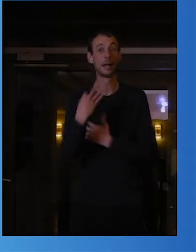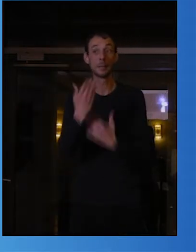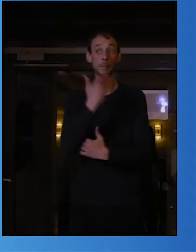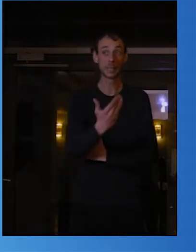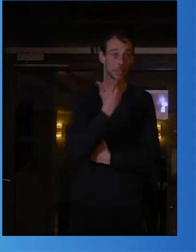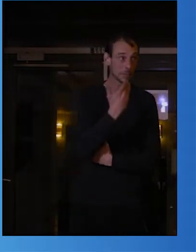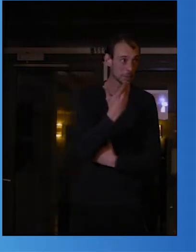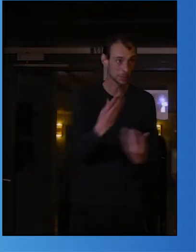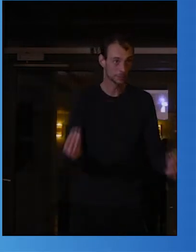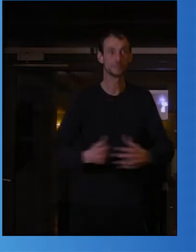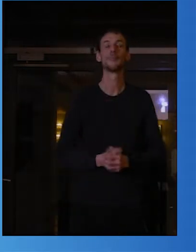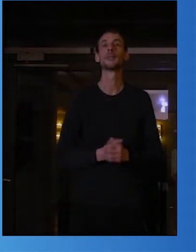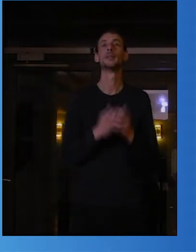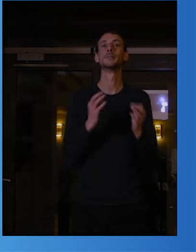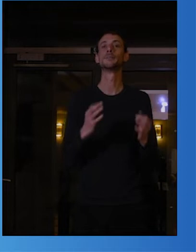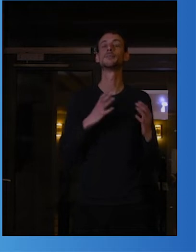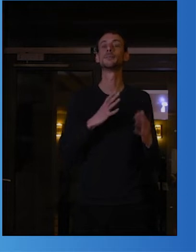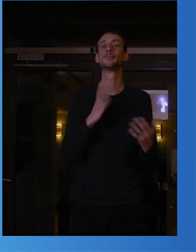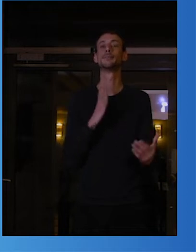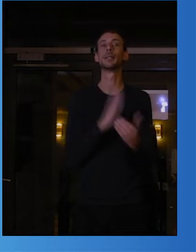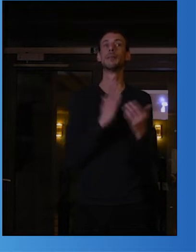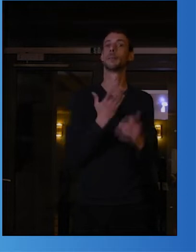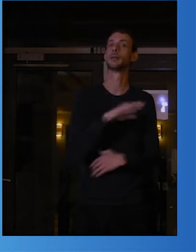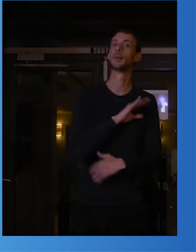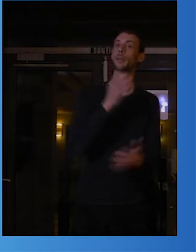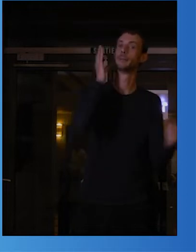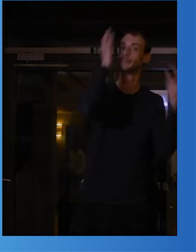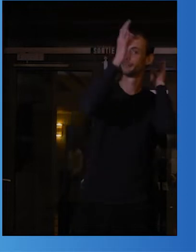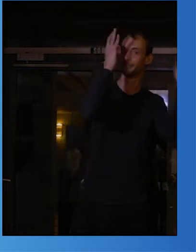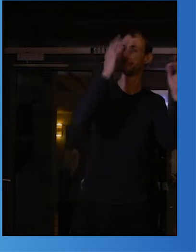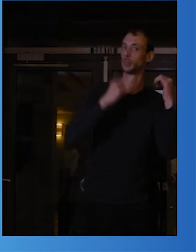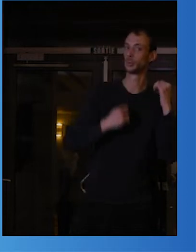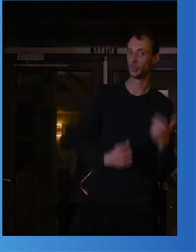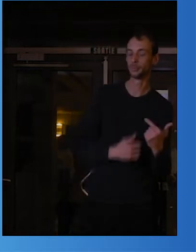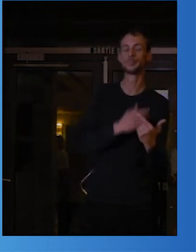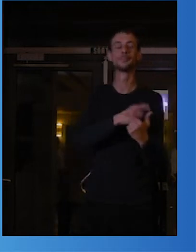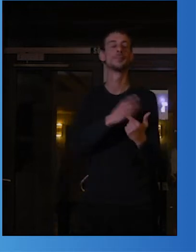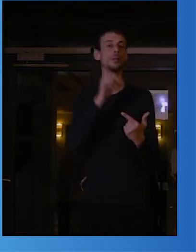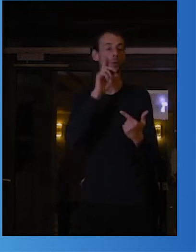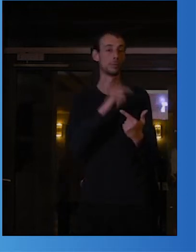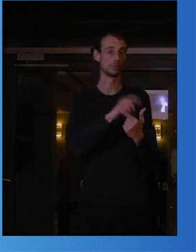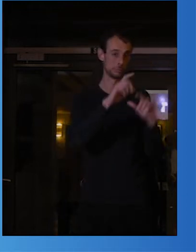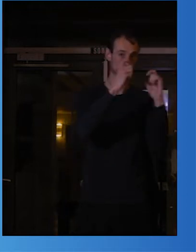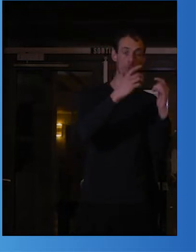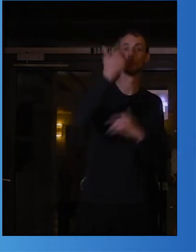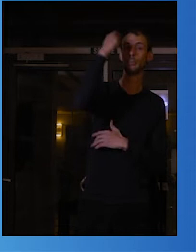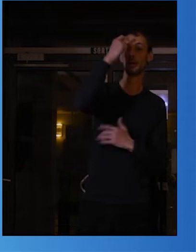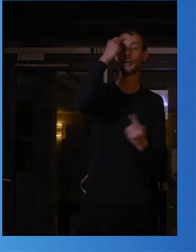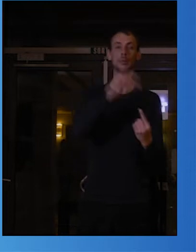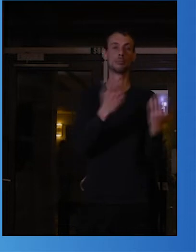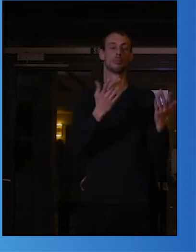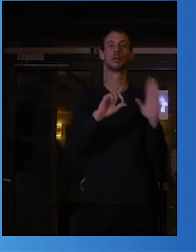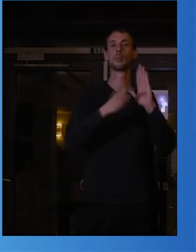beaucoup. Je vais intervenir aujourd'hui à double titre, puisque je suis effectivement président de l'Institut de droit du sport au barreau